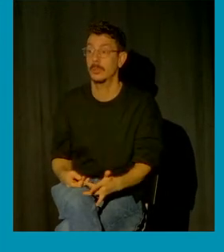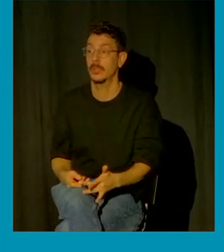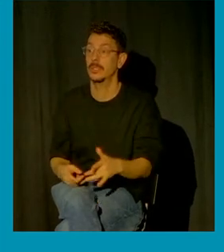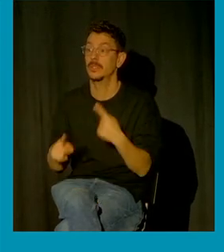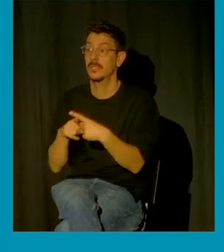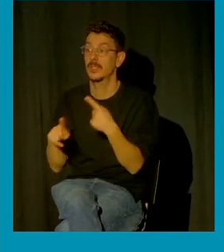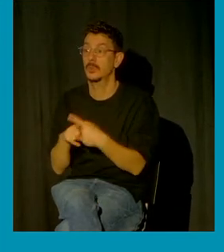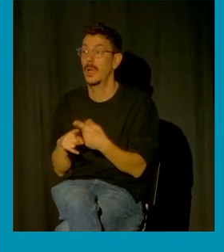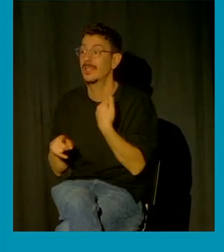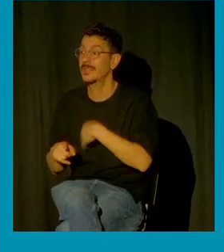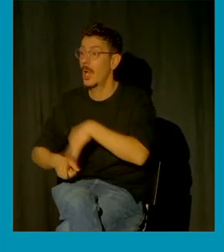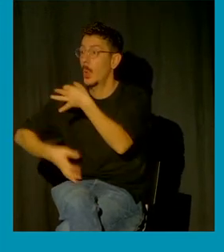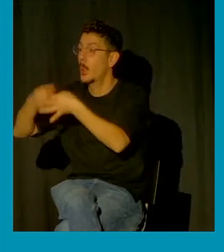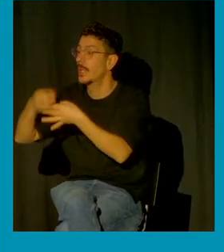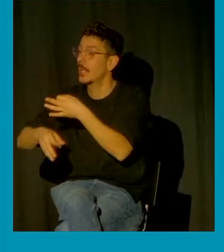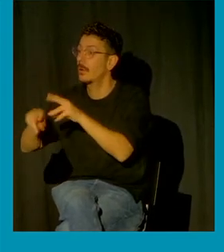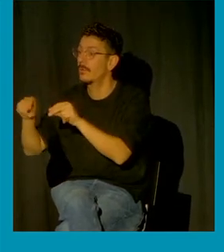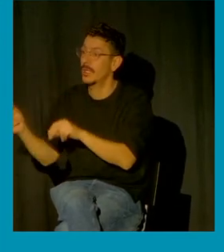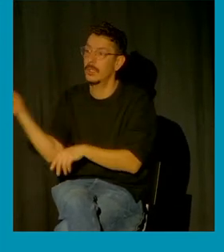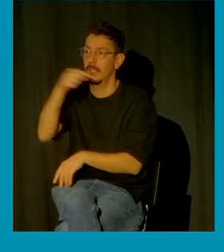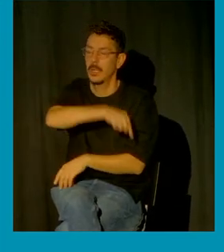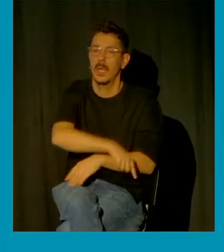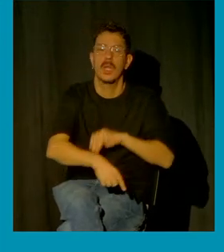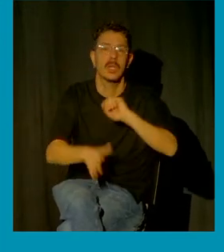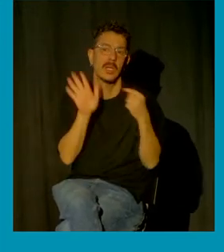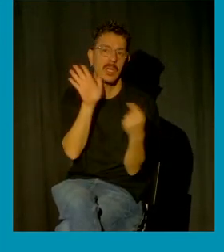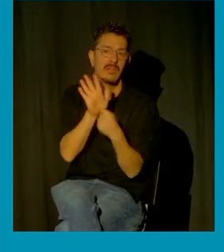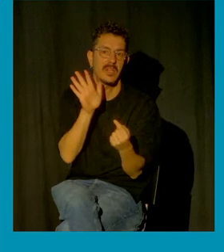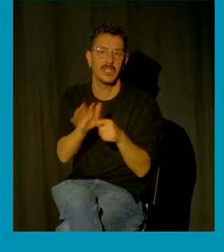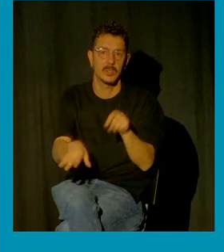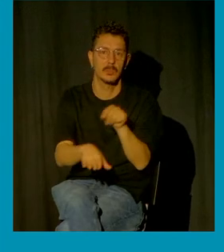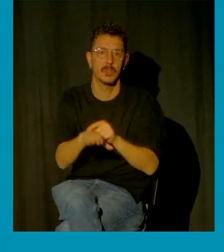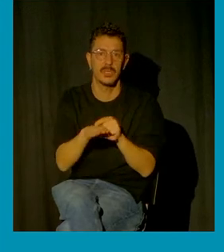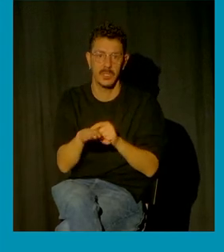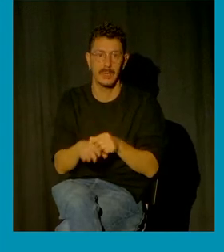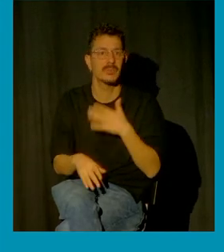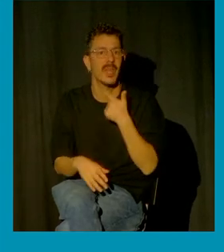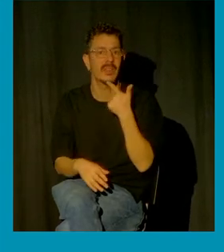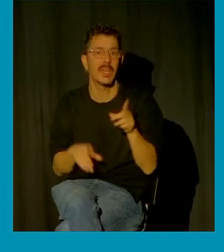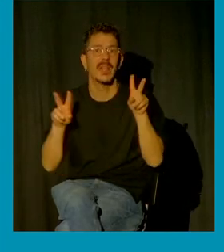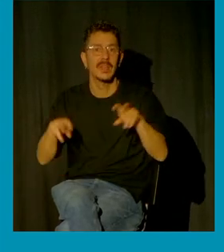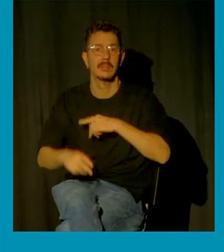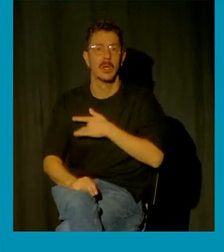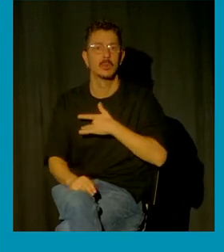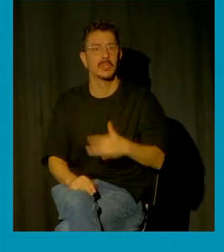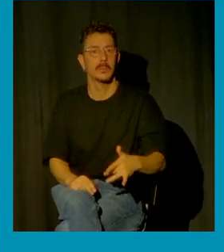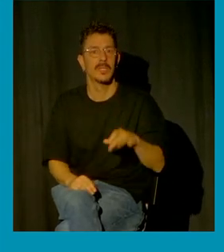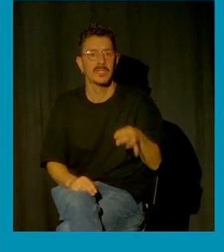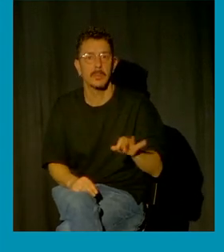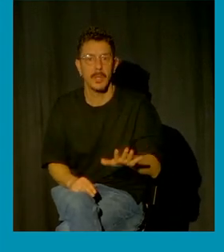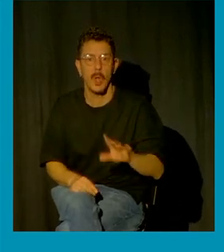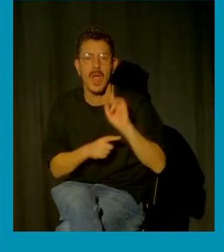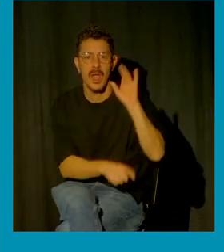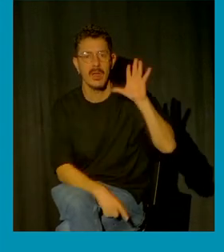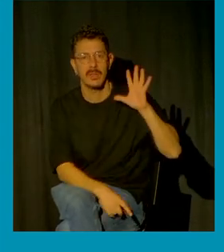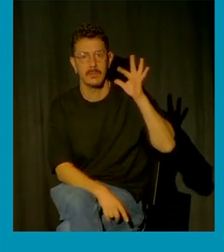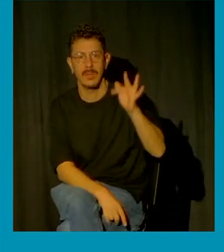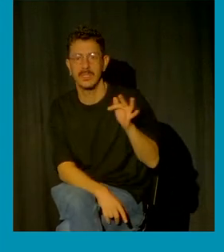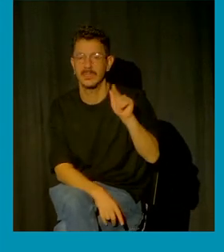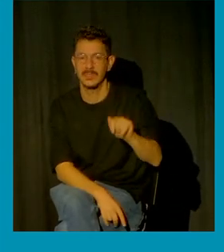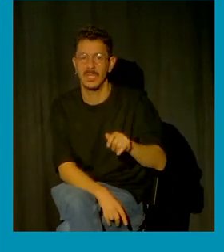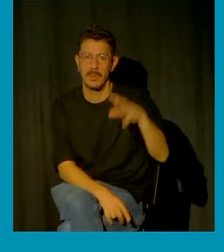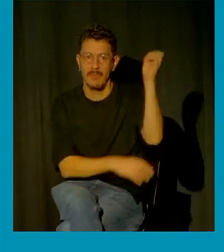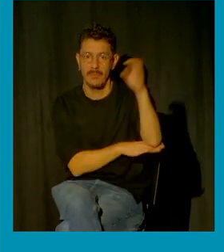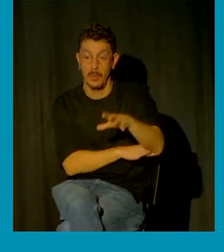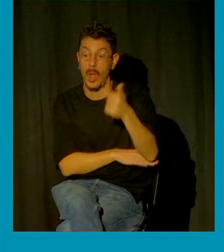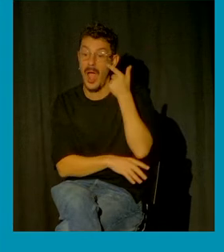reivindicació política que anava inclús més enllà de la definició de consentiment i que posava el focus sobre si la justícia estava